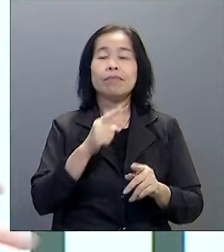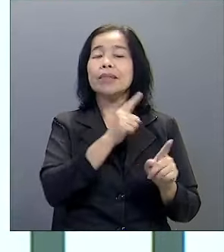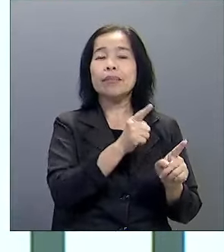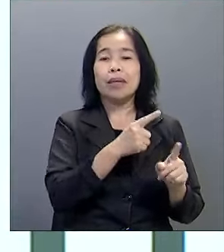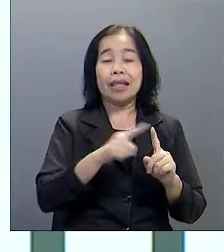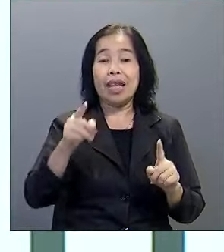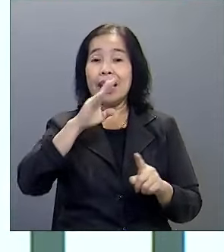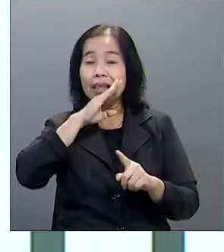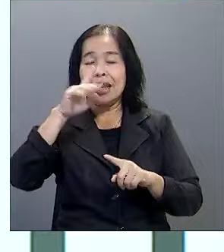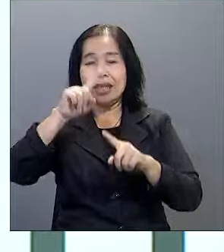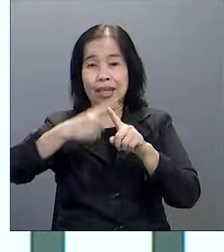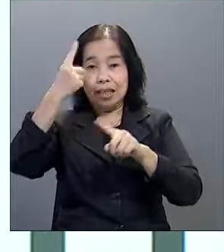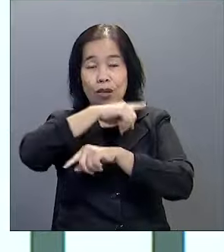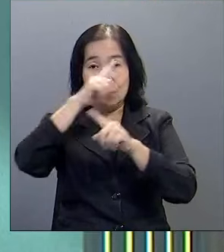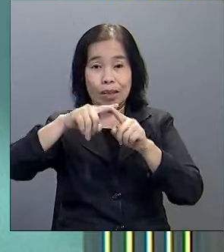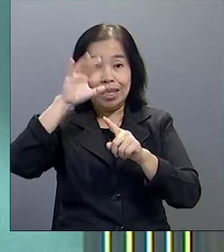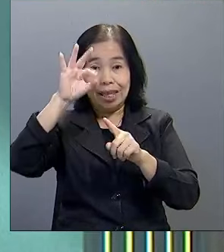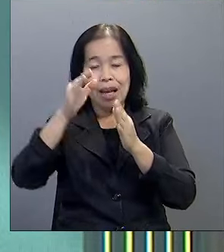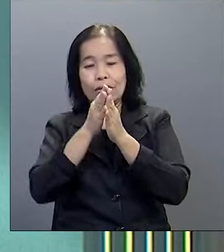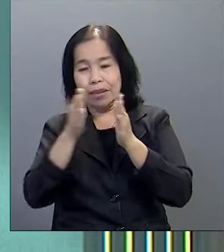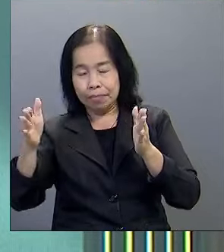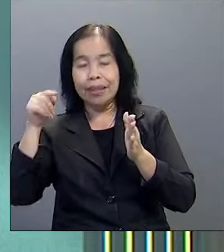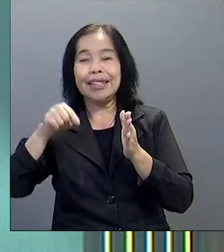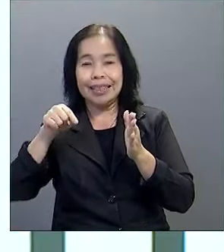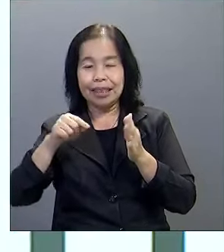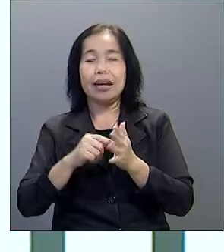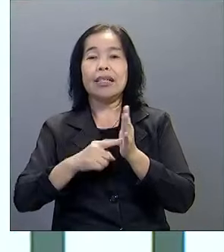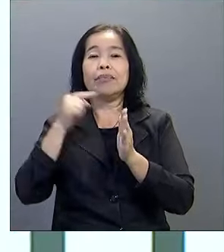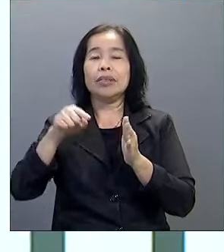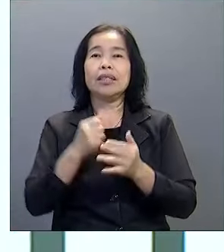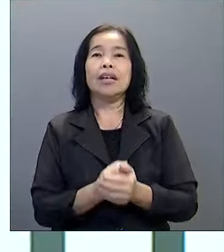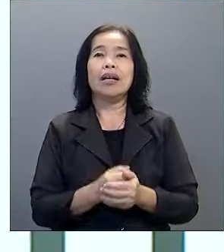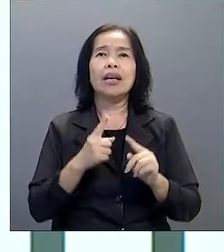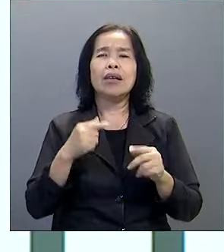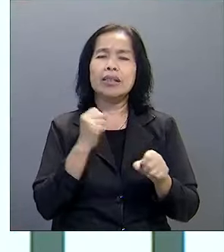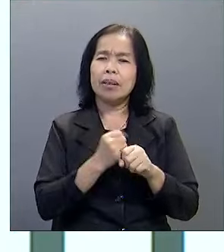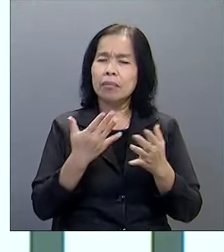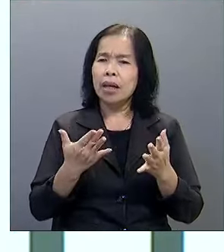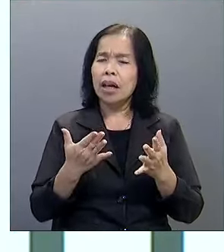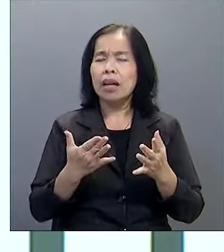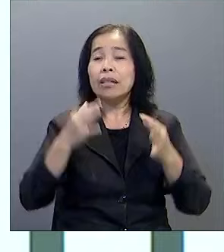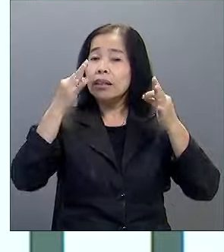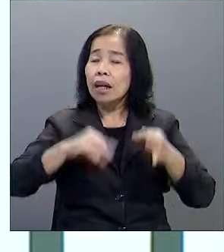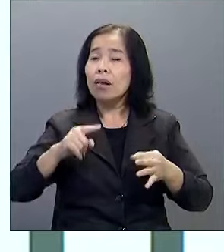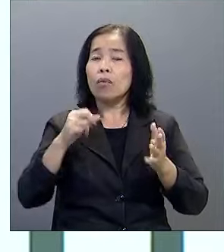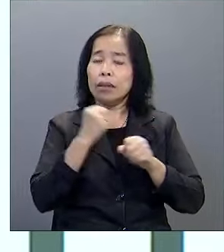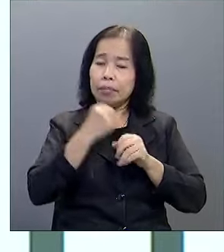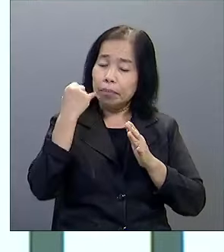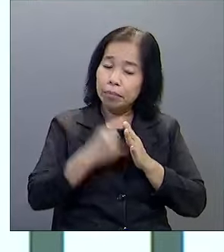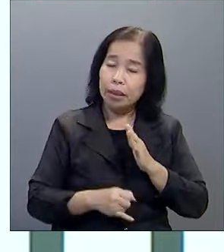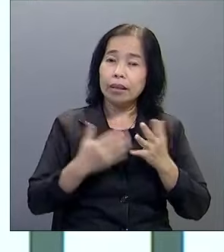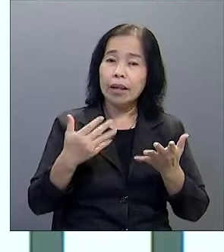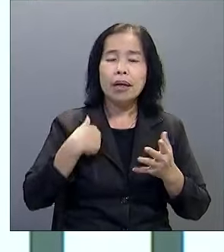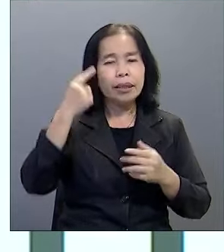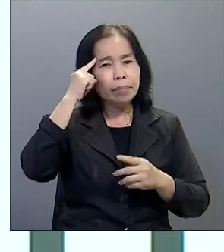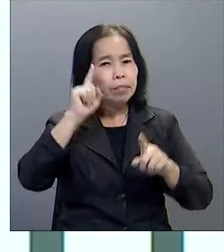แต่หล 9 จะมี 12 คะแนนที่เพิมข้มาในกพิจารณาแล้เครองมอทจะใช้ใการตดสินว่าอันนี้เราทำผิดหอวใช้ประ